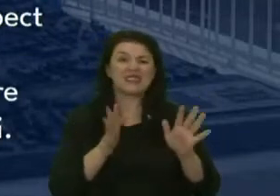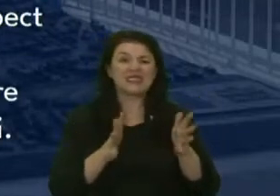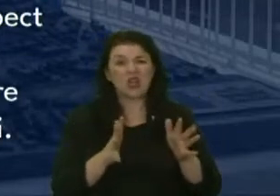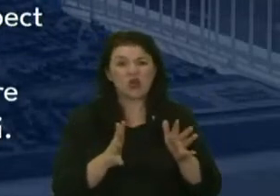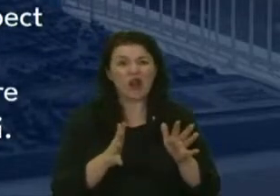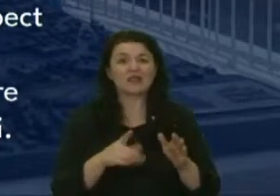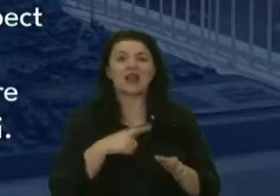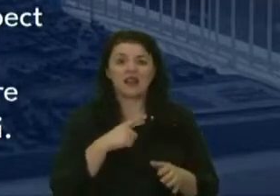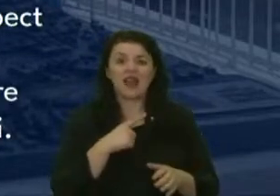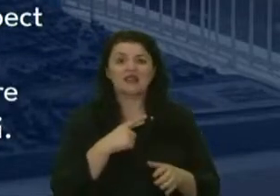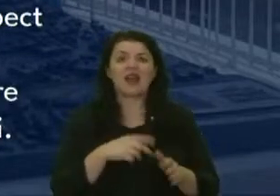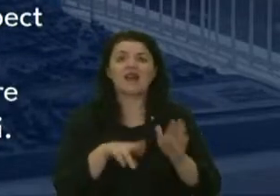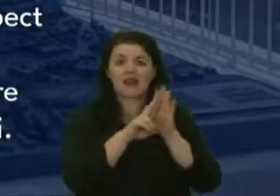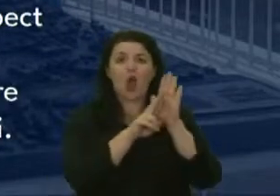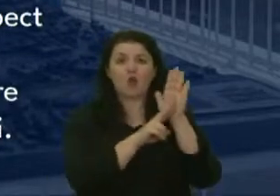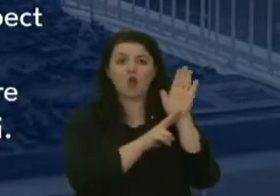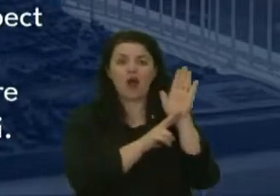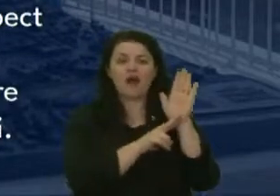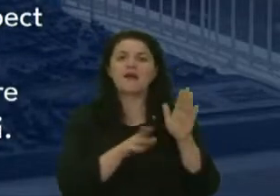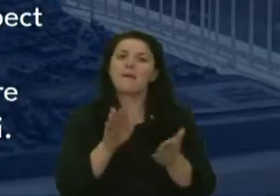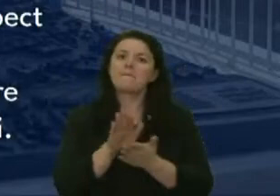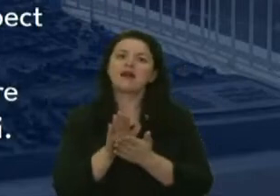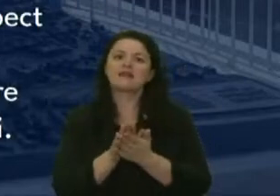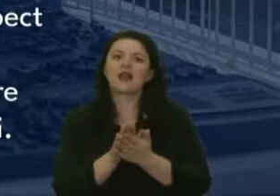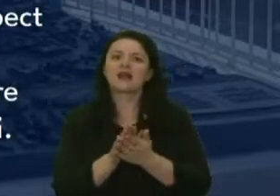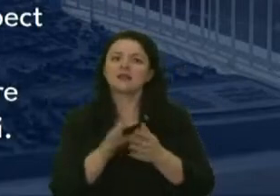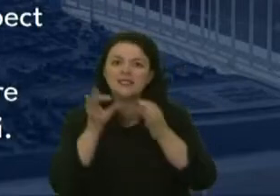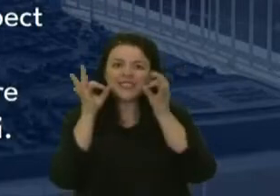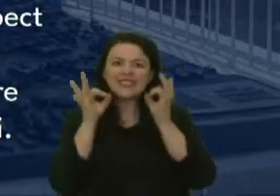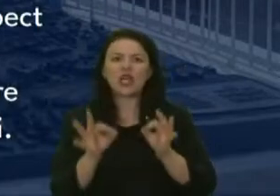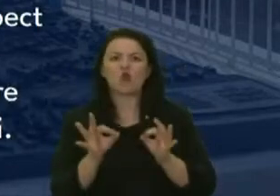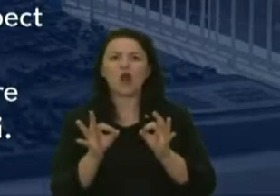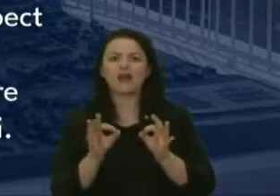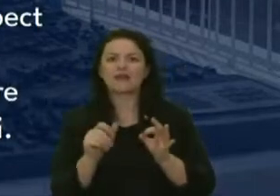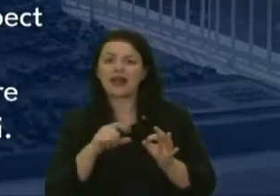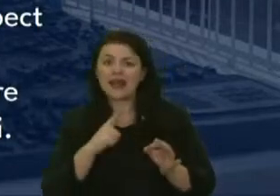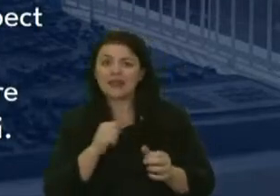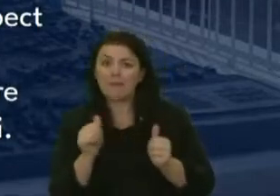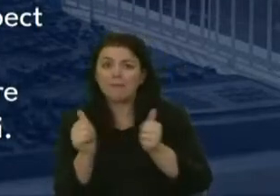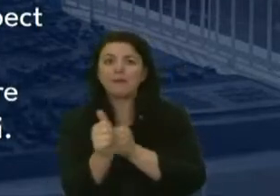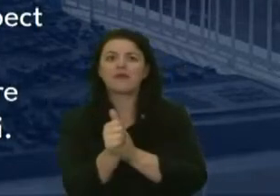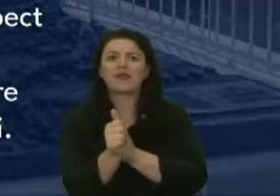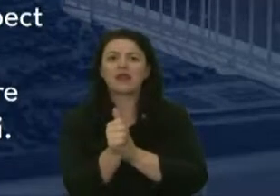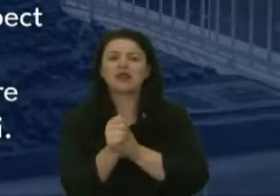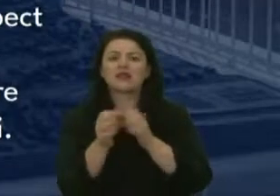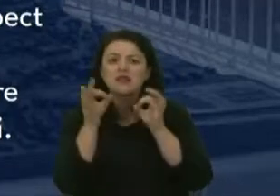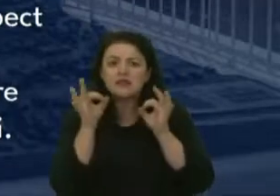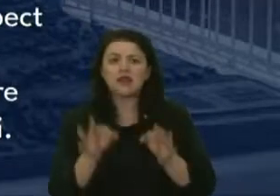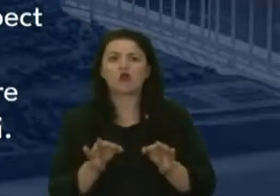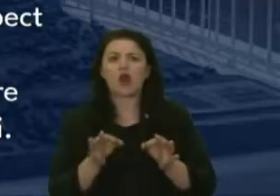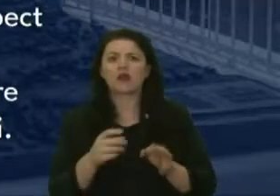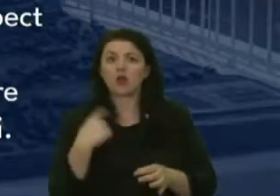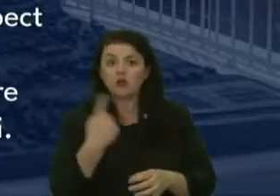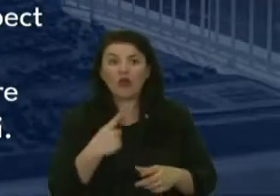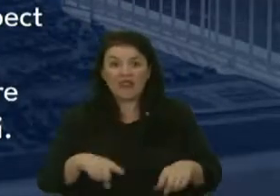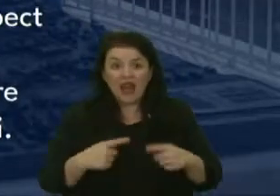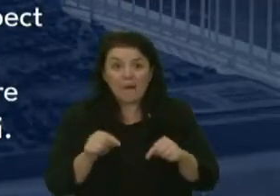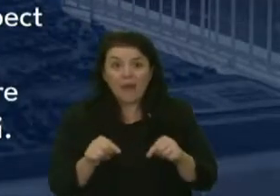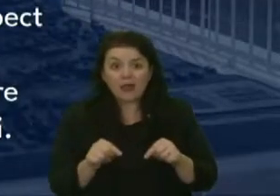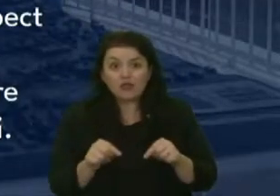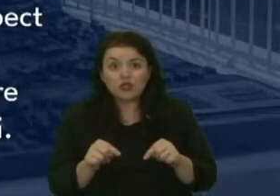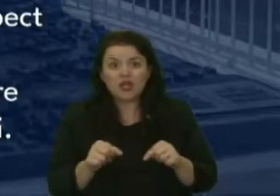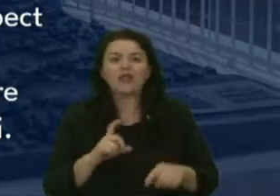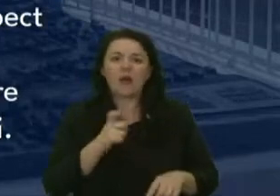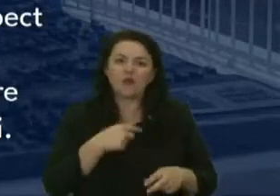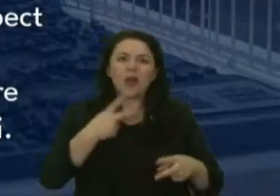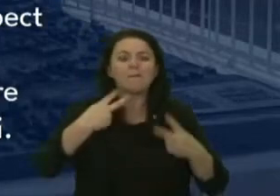din nefericire păstrarea climatului de siguranță trebuie să devină prioritate absolută siguranță pentru cetățenii Clujului pentru că Noi trăim aici să ne